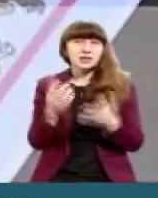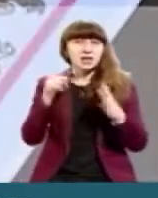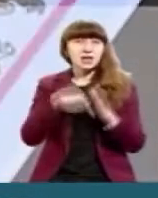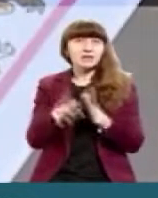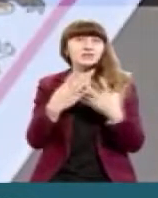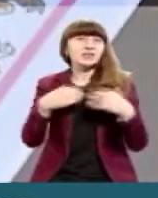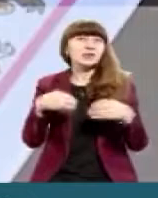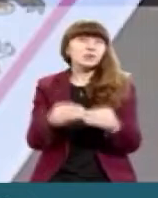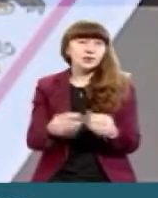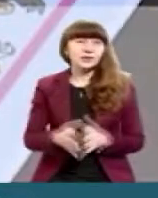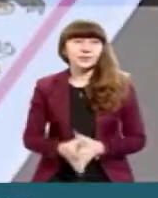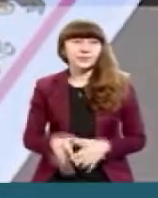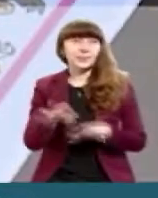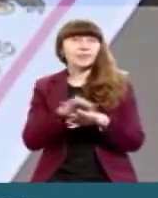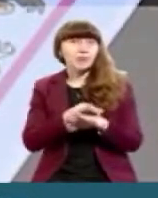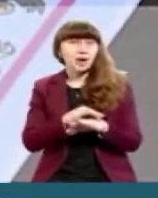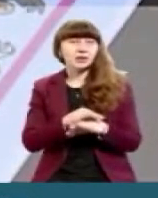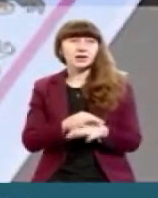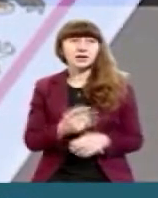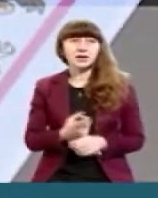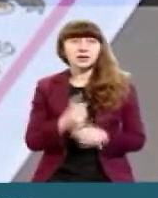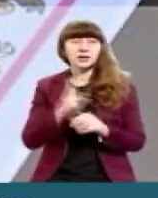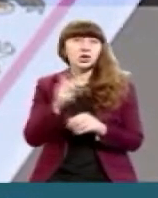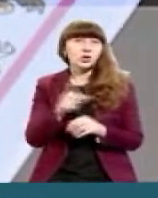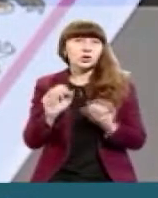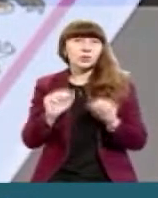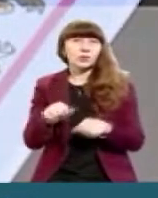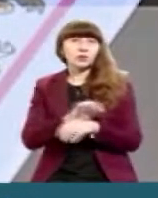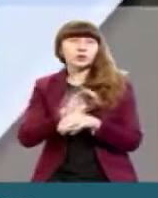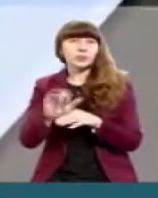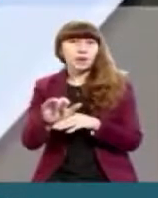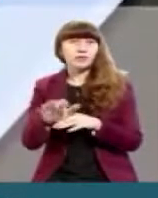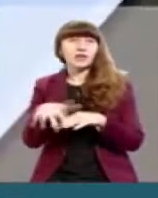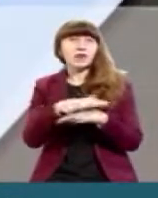көрсеткен азаматтар қоғамдық істерге жұмылдырылуы мүмкін. Сонымен қатар қамауға алу